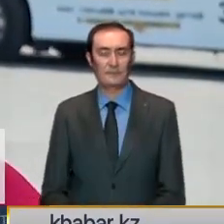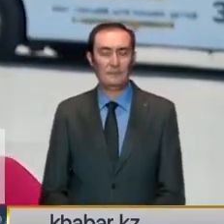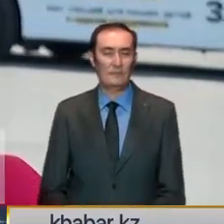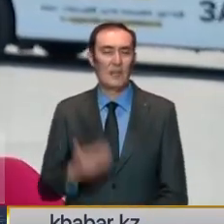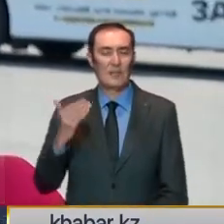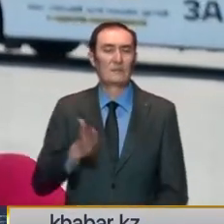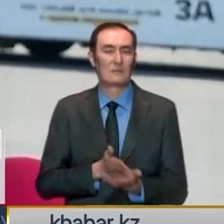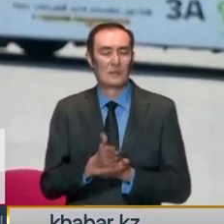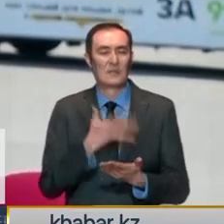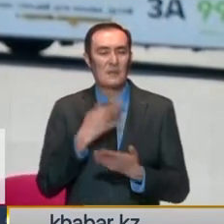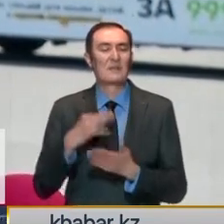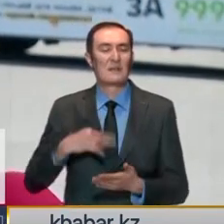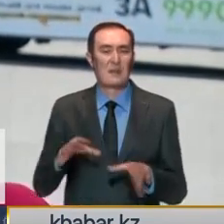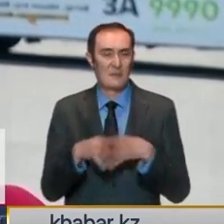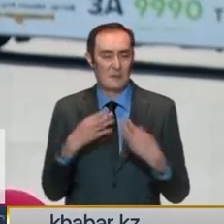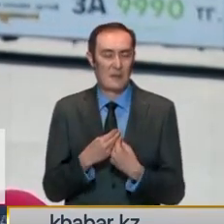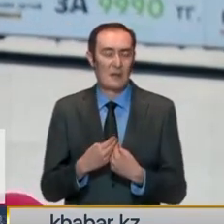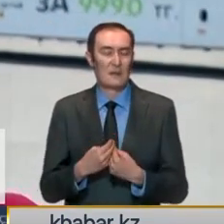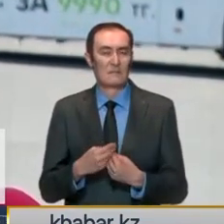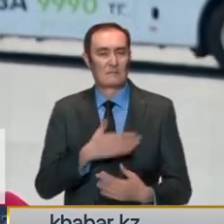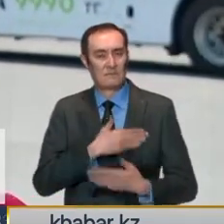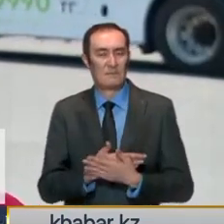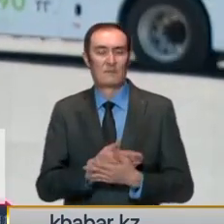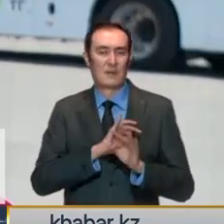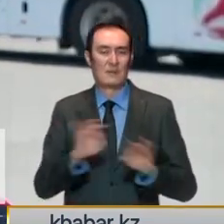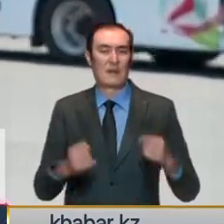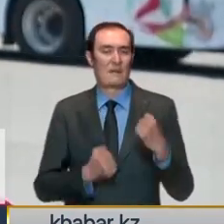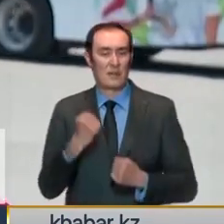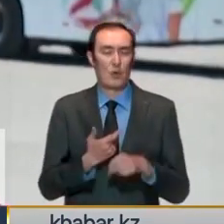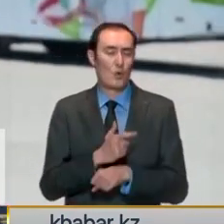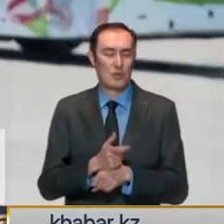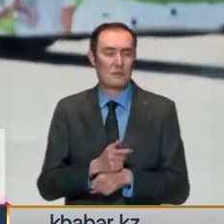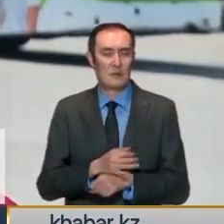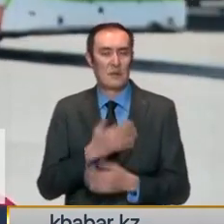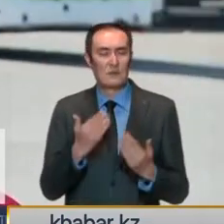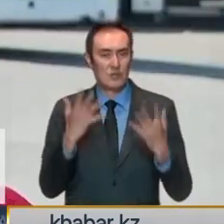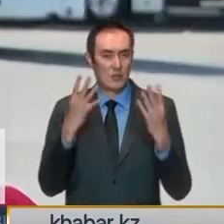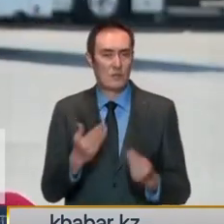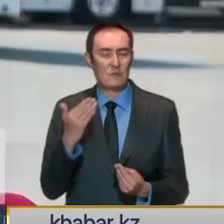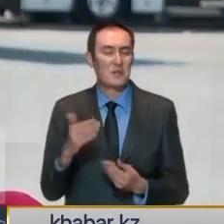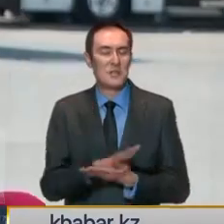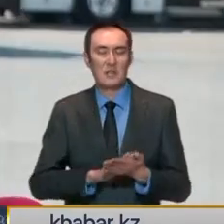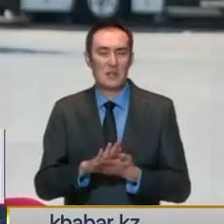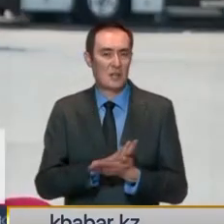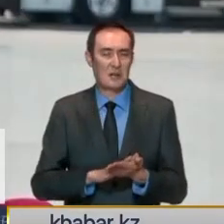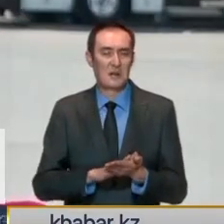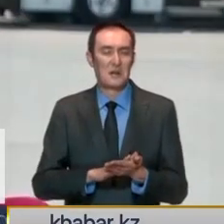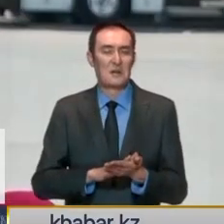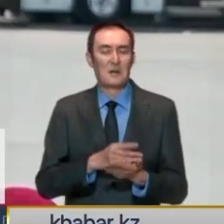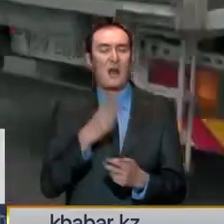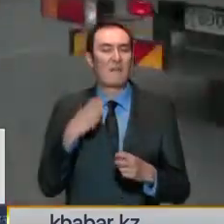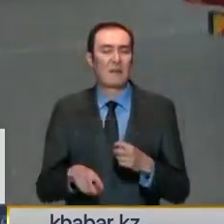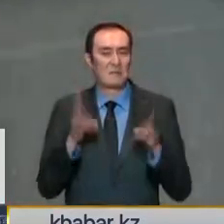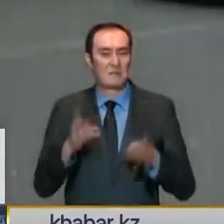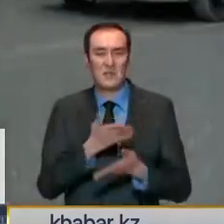Талгат Уразбаев вместе со своими сыновьями зарекомендовал себя как примерный водитель. Очень ответственный. На сегодняшний день за ним не зарегистрировано ни одной